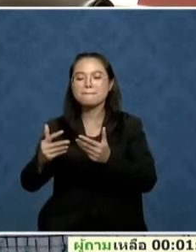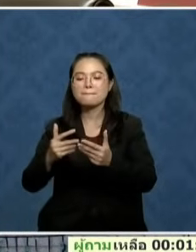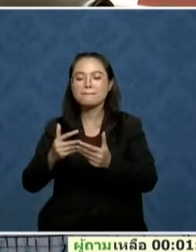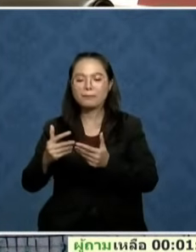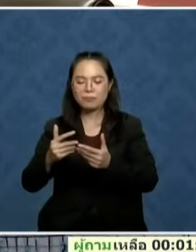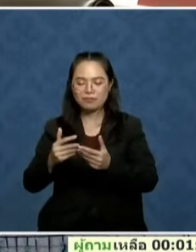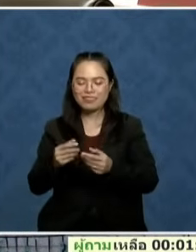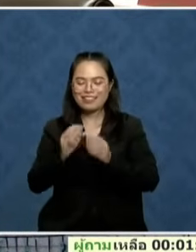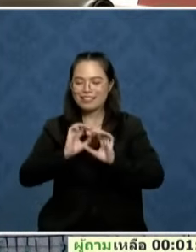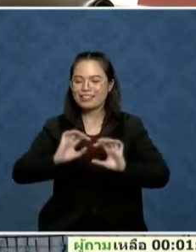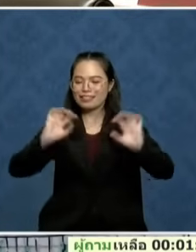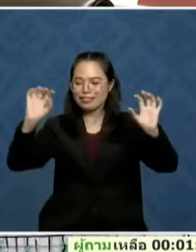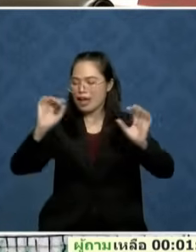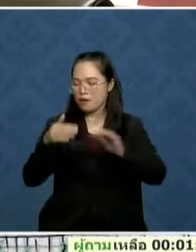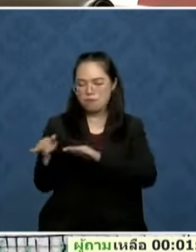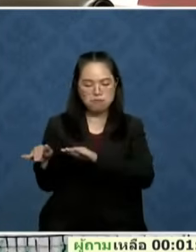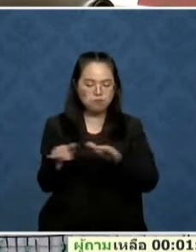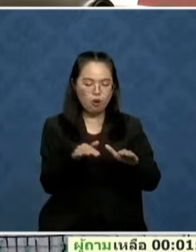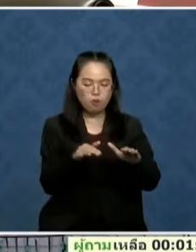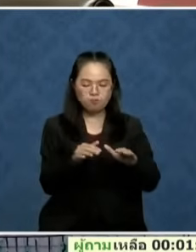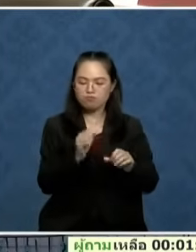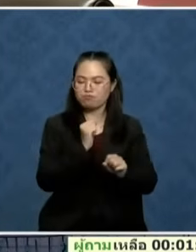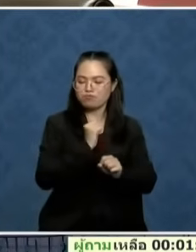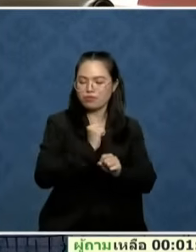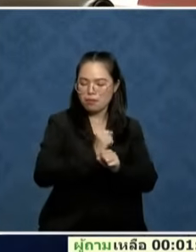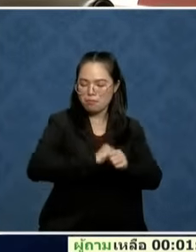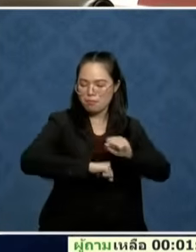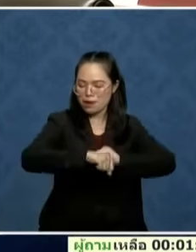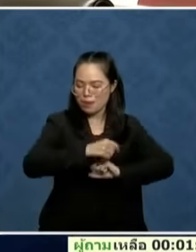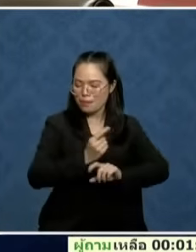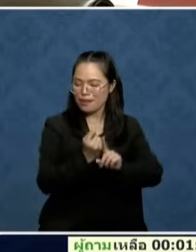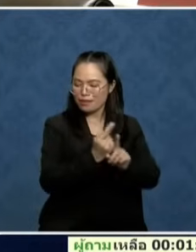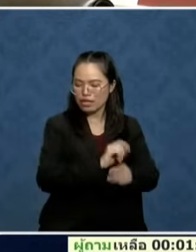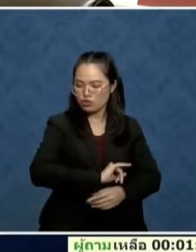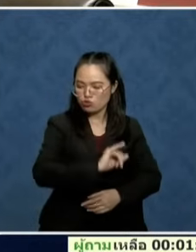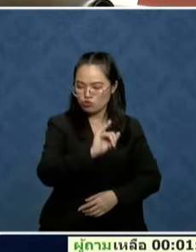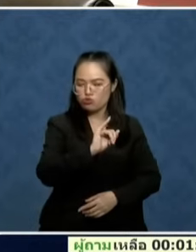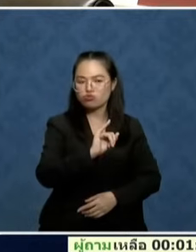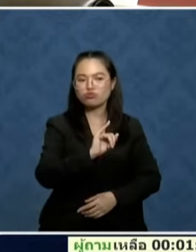ทยพร้อมที่ให้ความร่วมมือผมได้อธิบายไปในเบื้องต้น